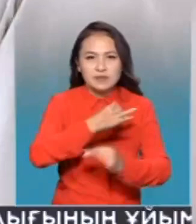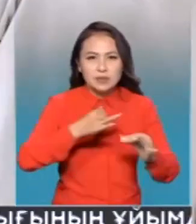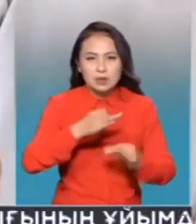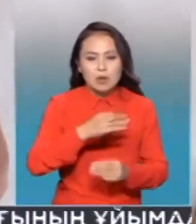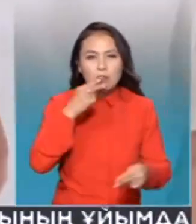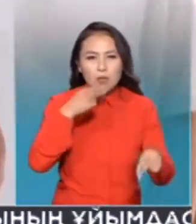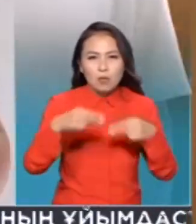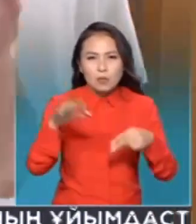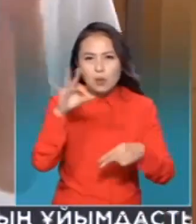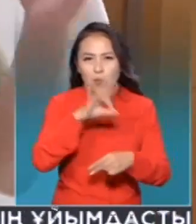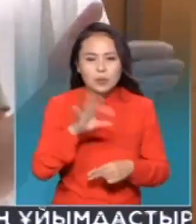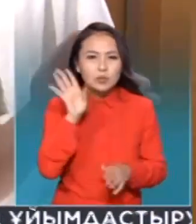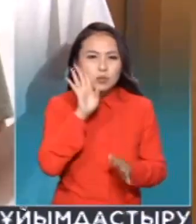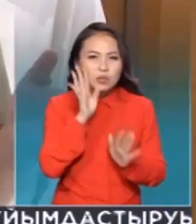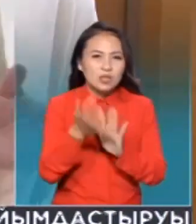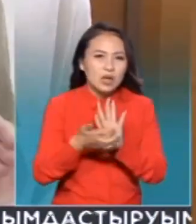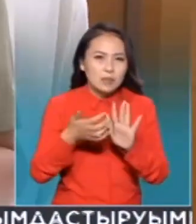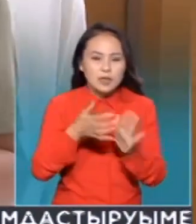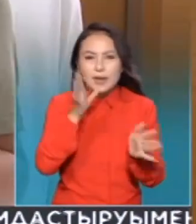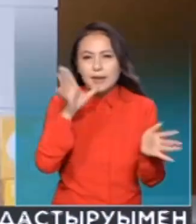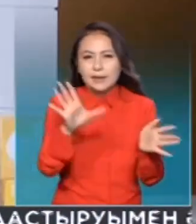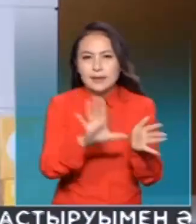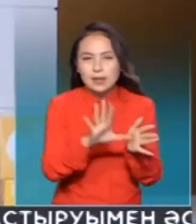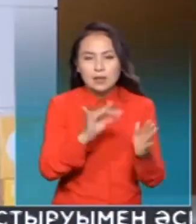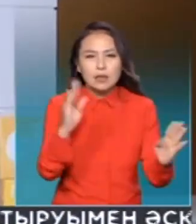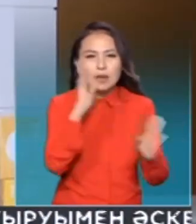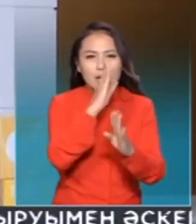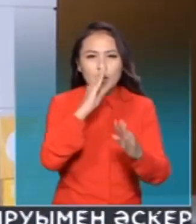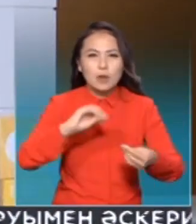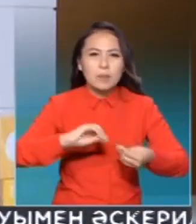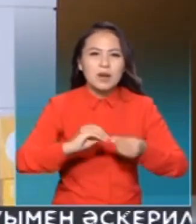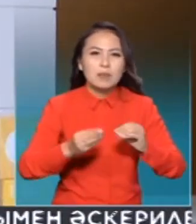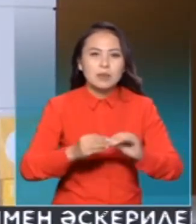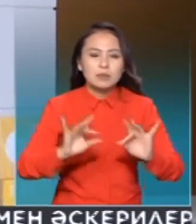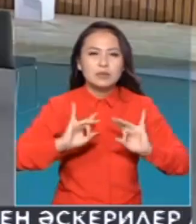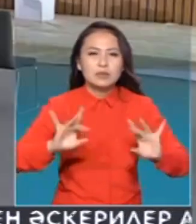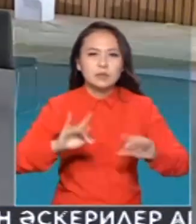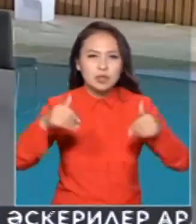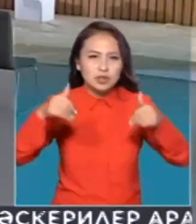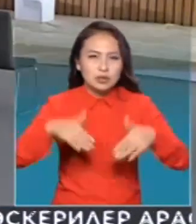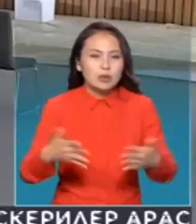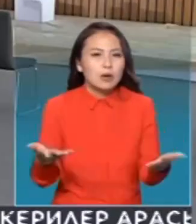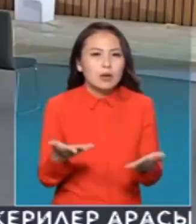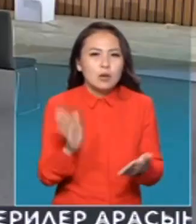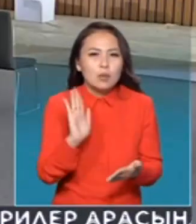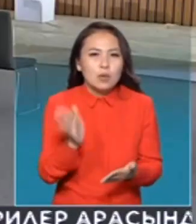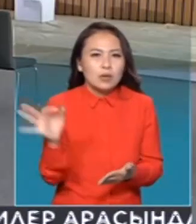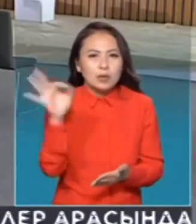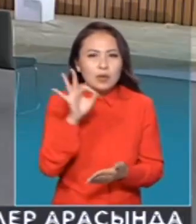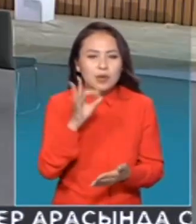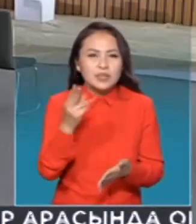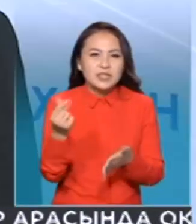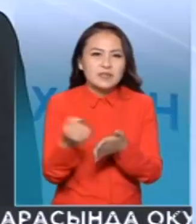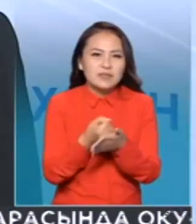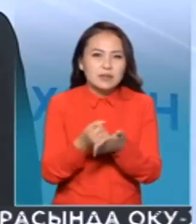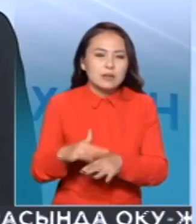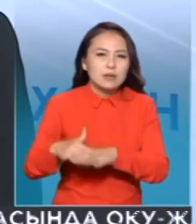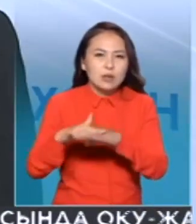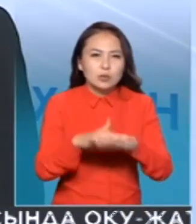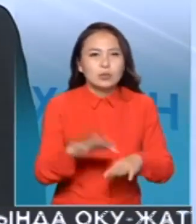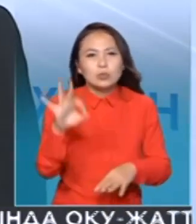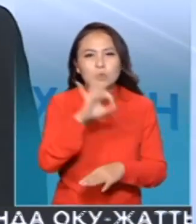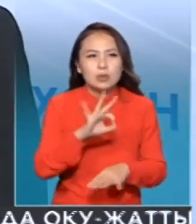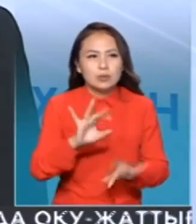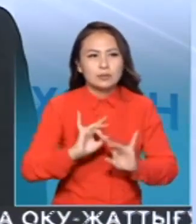Азық-түлік қауіпсіздігі, су тапшылығы, энергетика мен экология проблемаларын шешу жолы, инвестиция тарту мәселелері қозғалады. Бұл